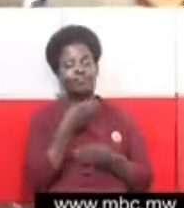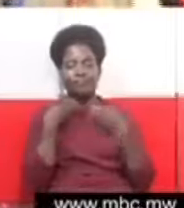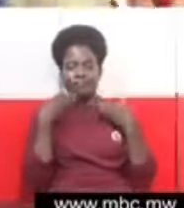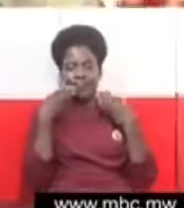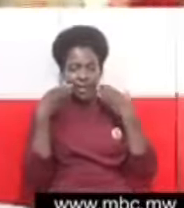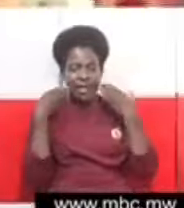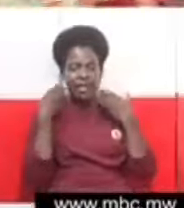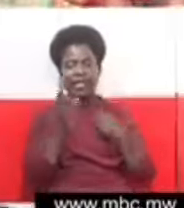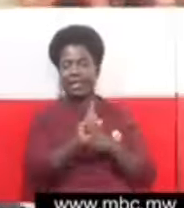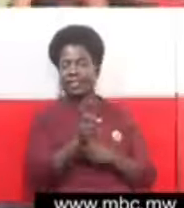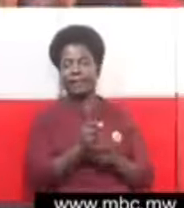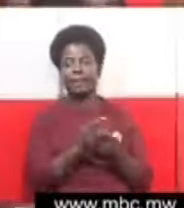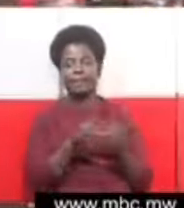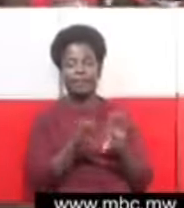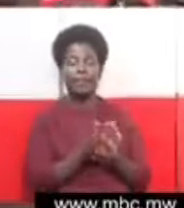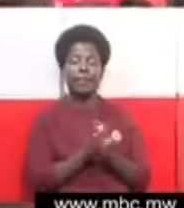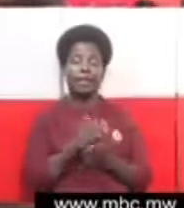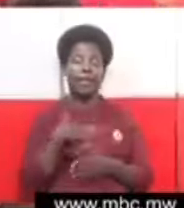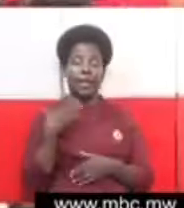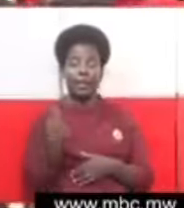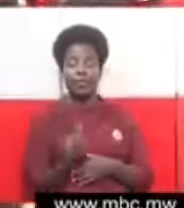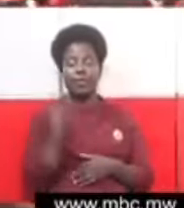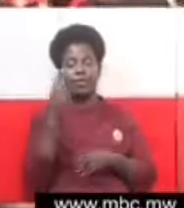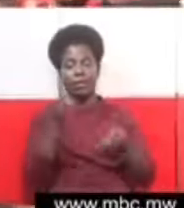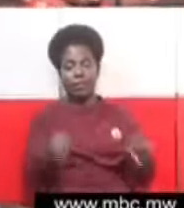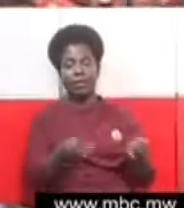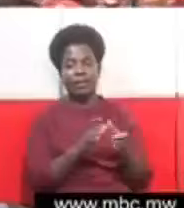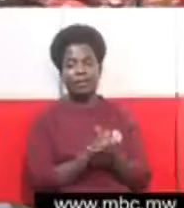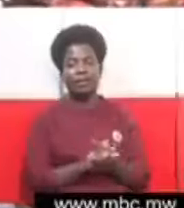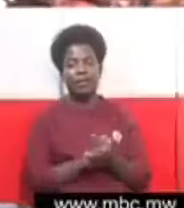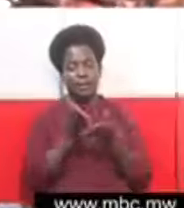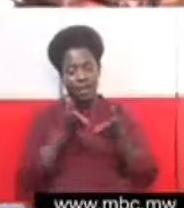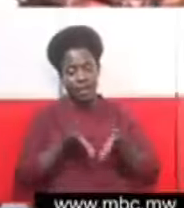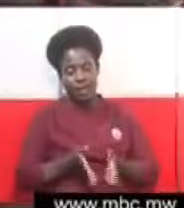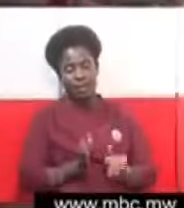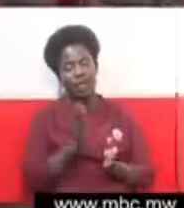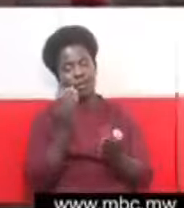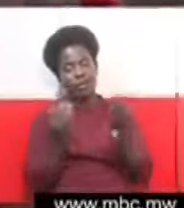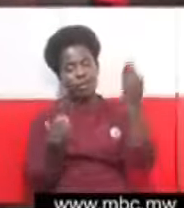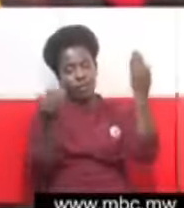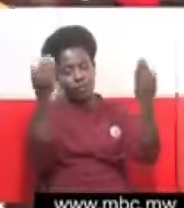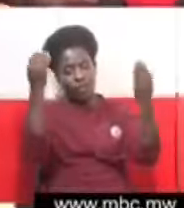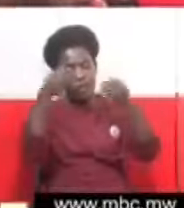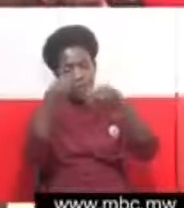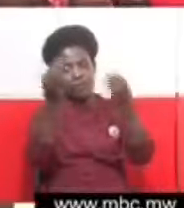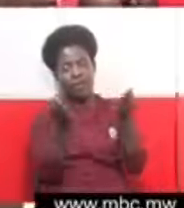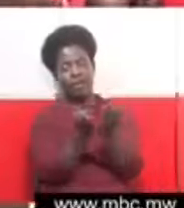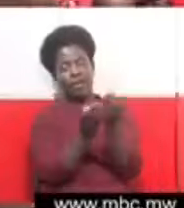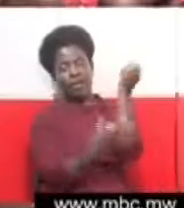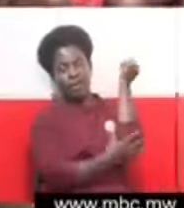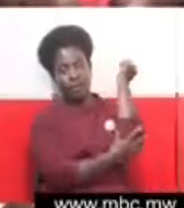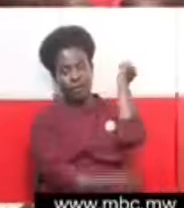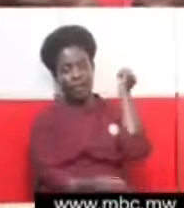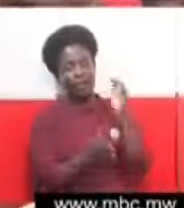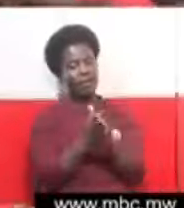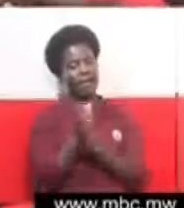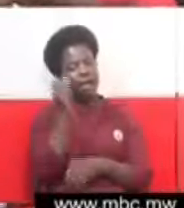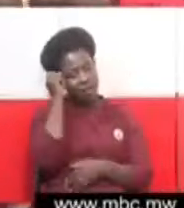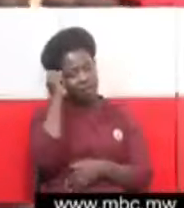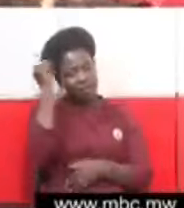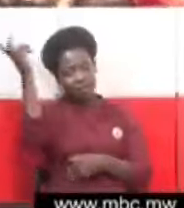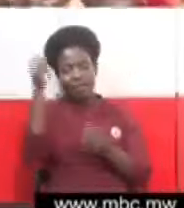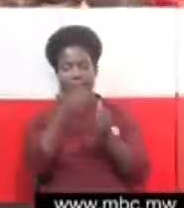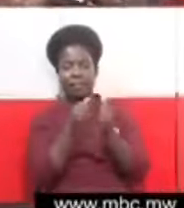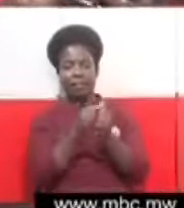Dr. Usi anati iwo ngati mmodzi mwa anthu omwe abadwa ndi kukulira mbanja losauka amamvetsetsa